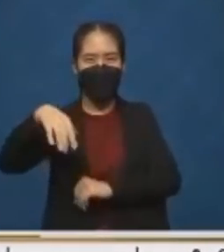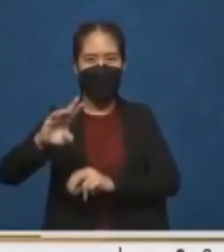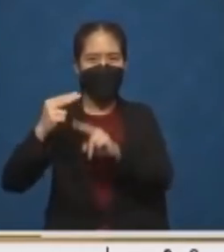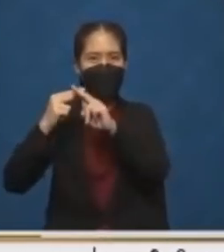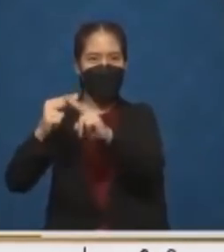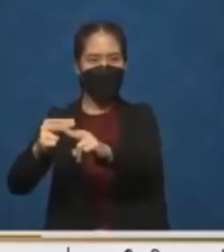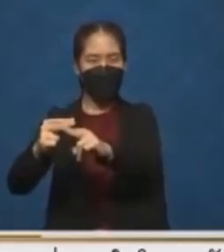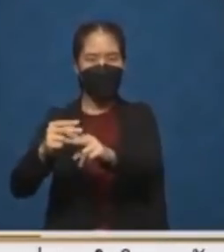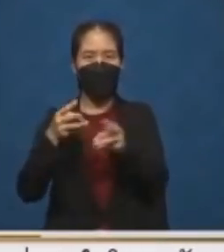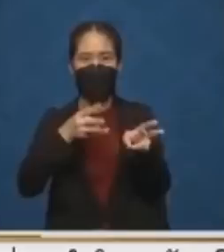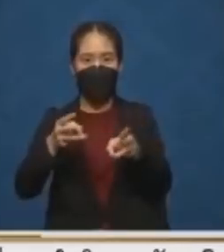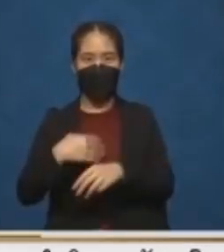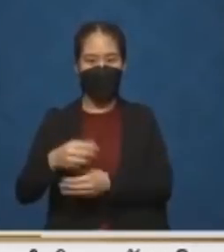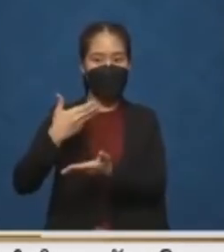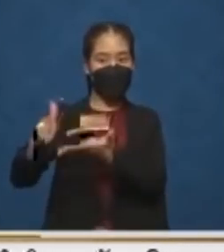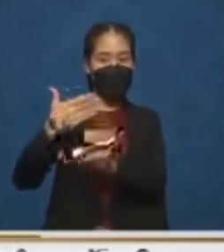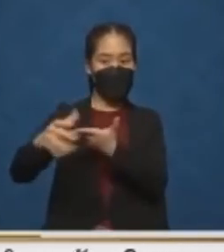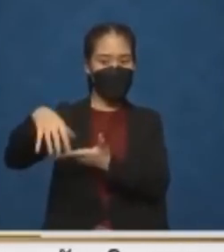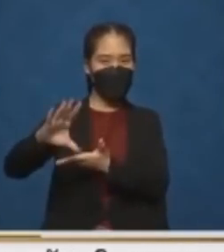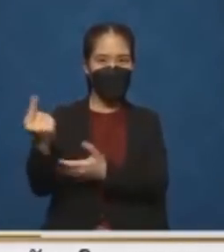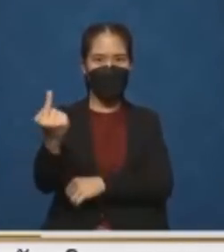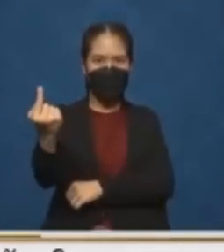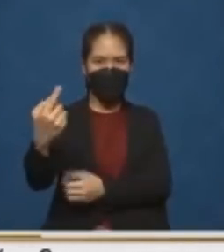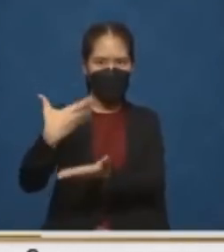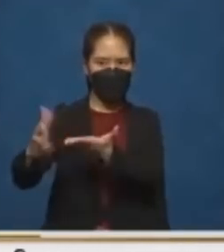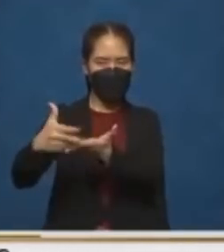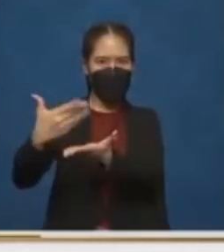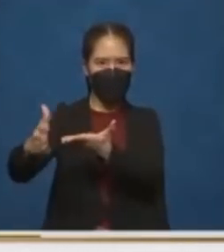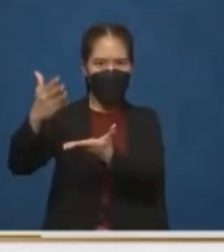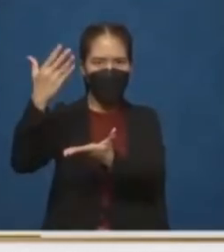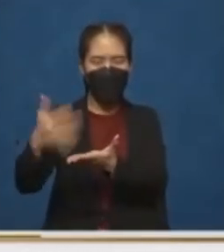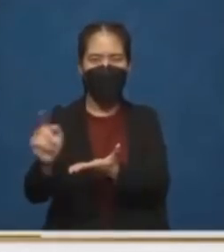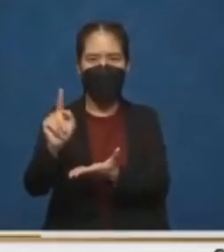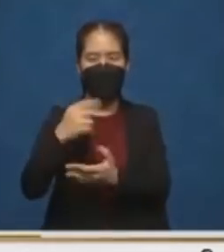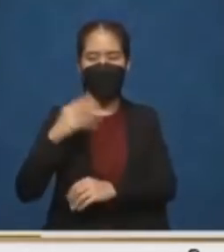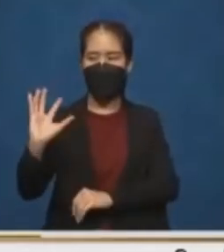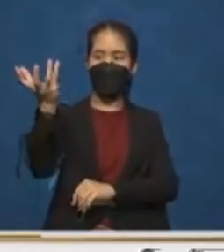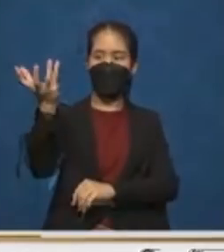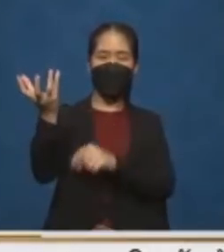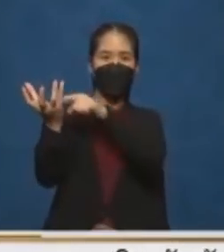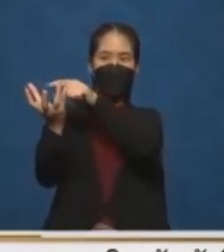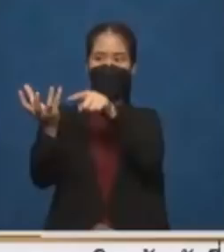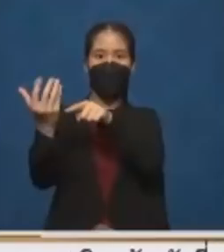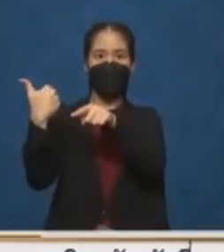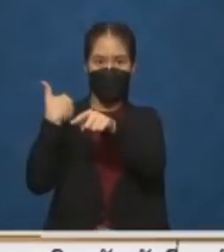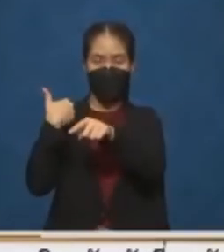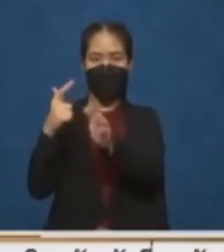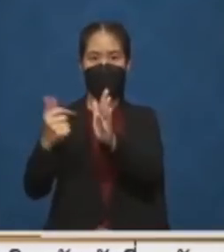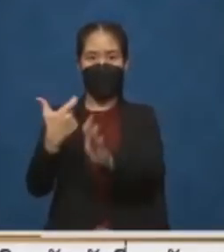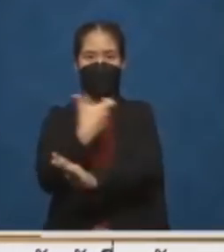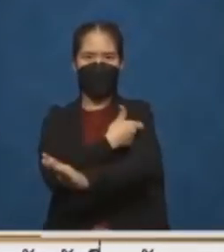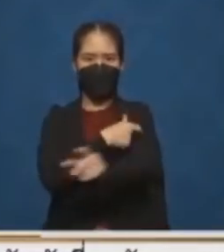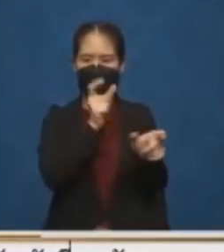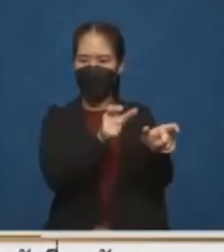การซือวัคซีนเจ้าเดียว ทั้งทั้งที่ในโลกนี้มีวัคซีนหลายยี่ห้อที่